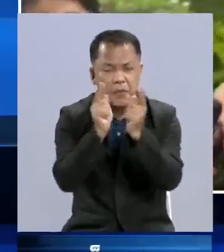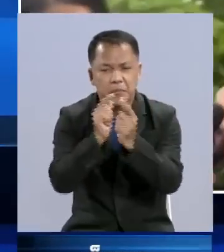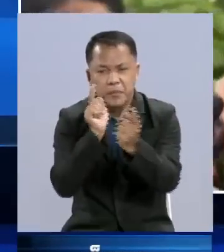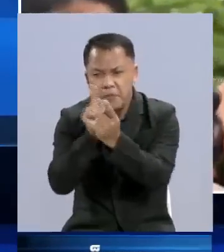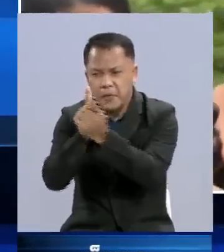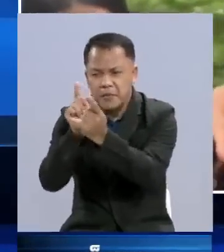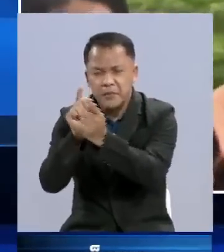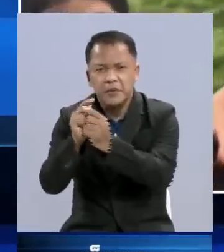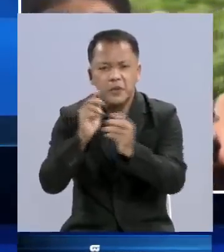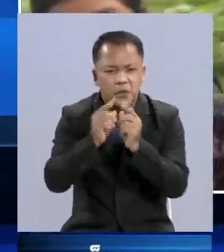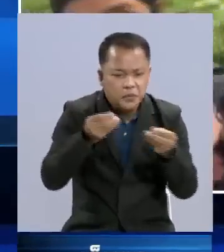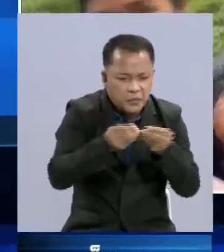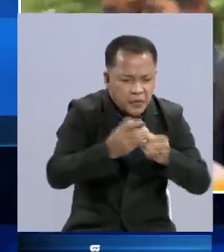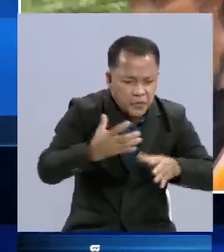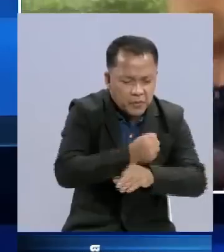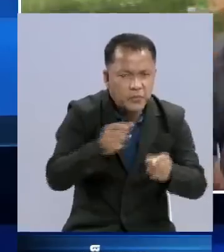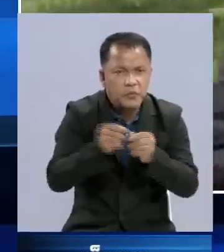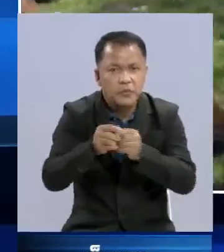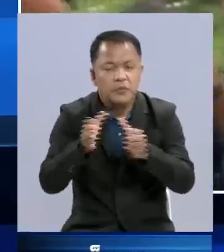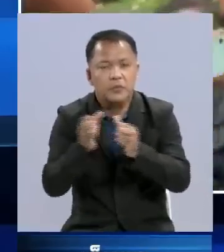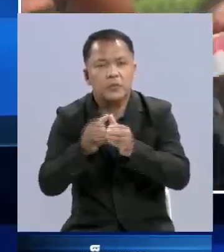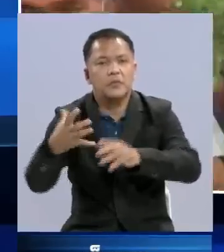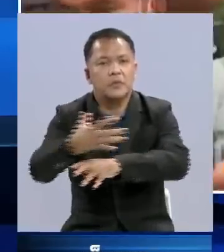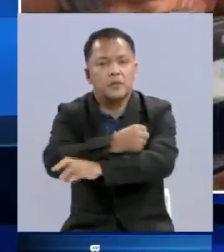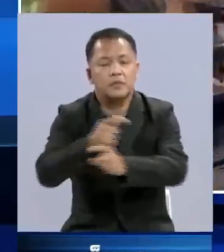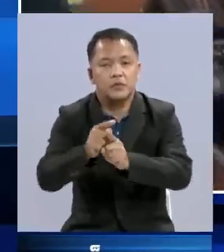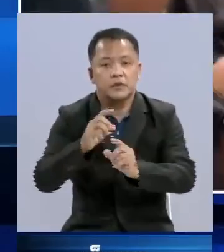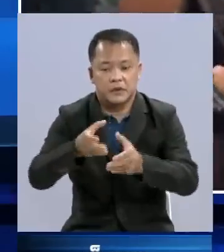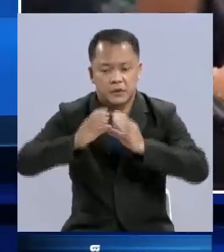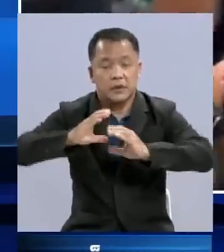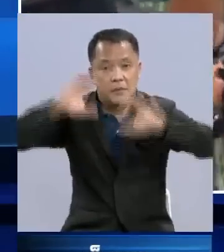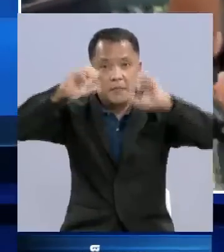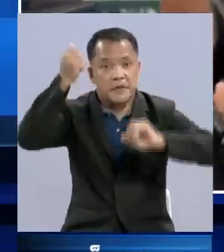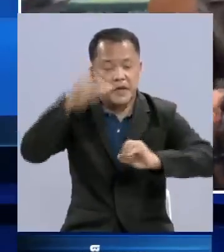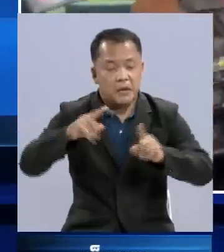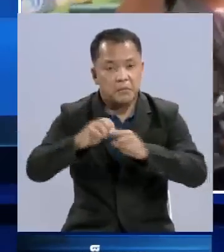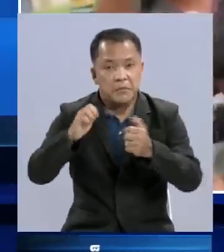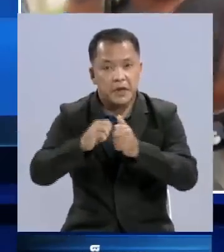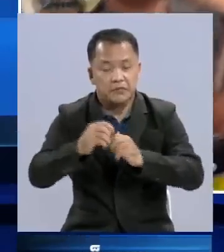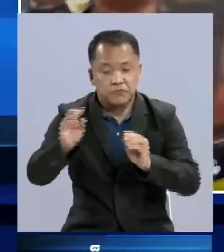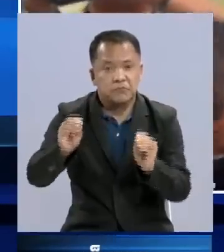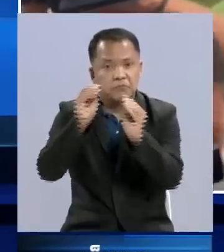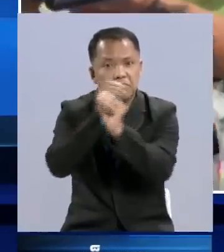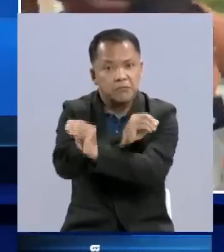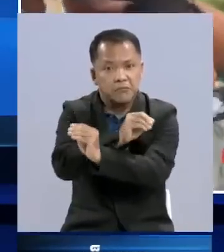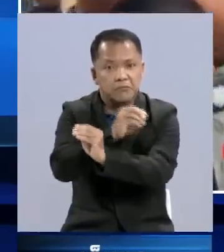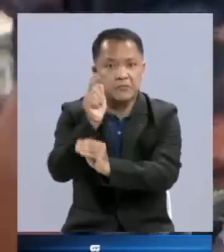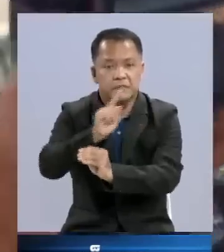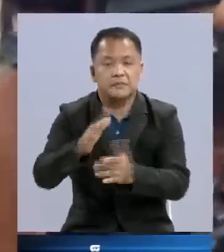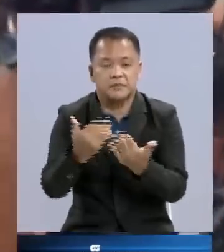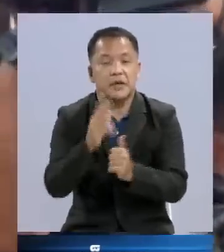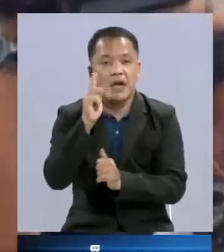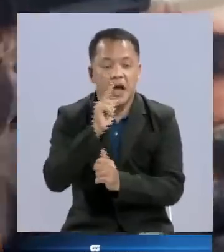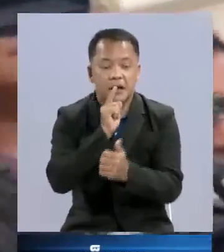นนี้ไปดีลทางการเมืองแล้วก็ทิศทางทางการเมืองสถานการณ์ทางการเมืองถ้าจะตั้งรัฐบาลไม่ได้มันจะเกิดการสลับขั้วเปลี่ยนขั้วกันหรือไม่อย่างไรนี่นักข่า